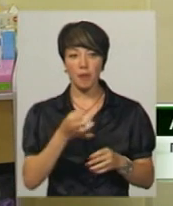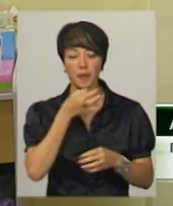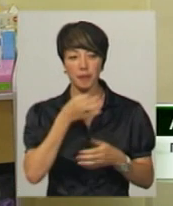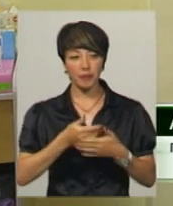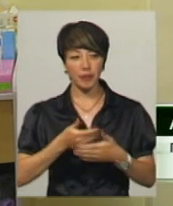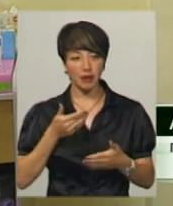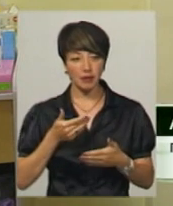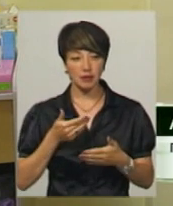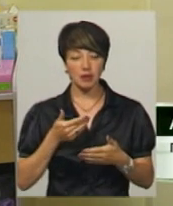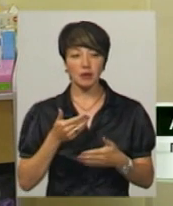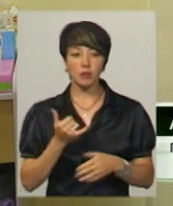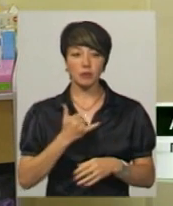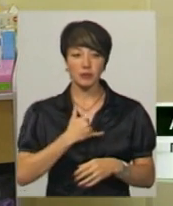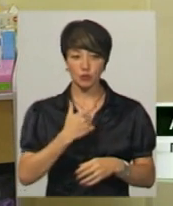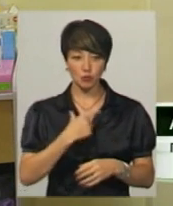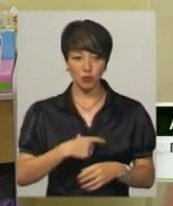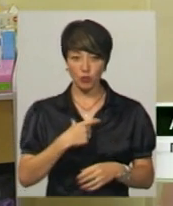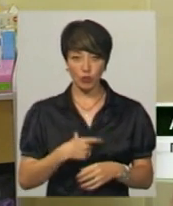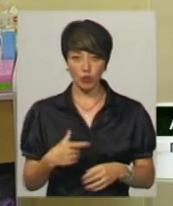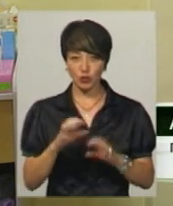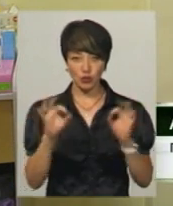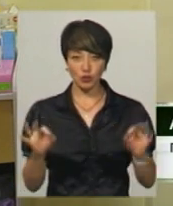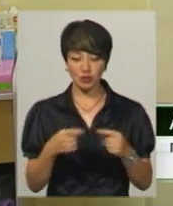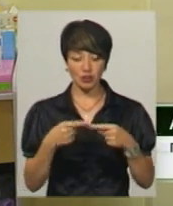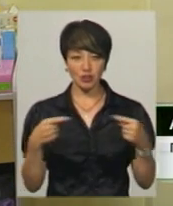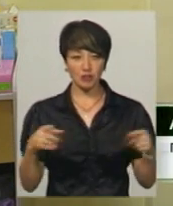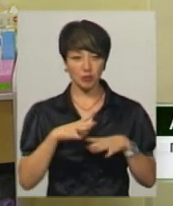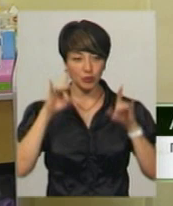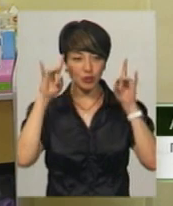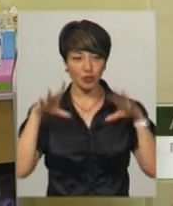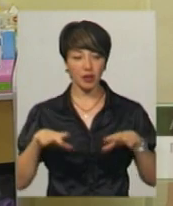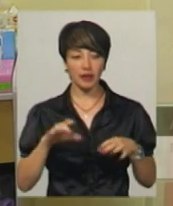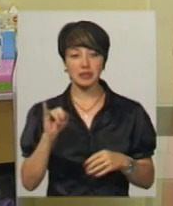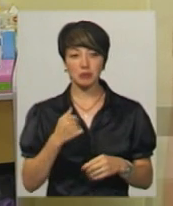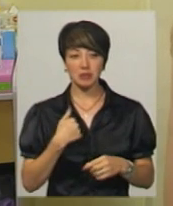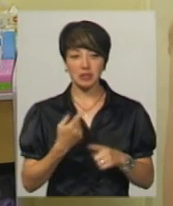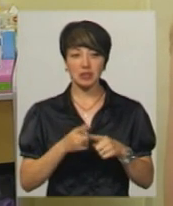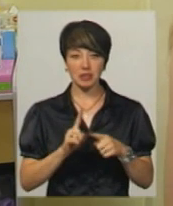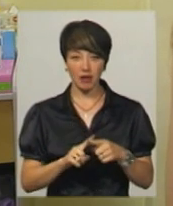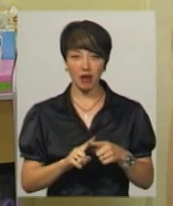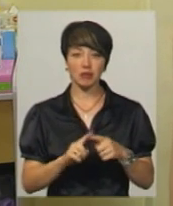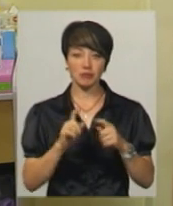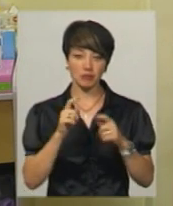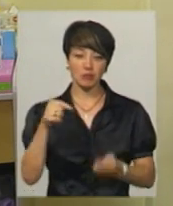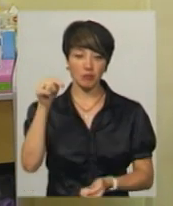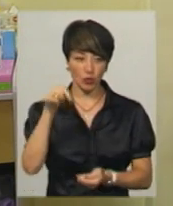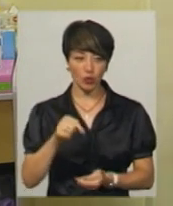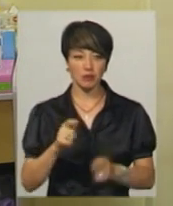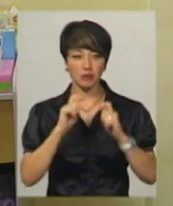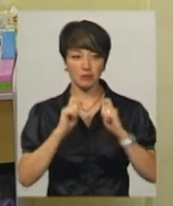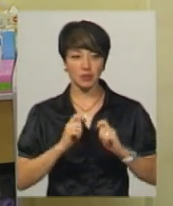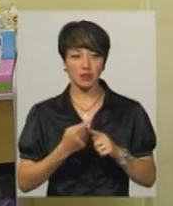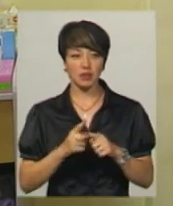передчасно, і в мене з собою не було, на жаль, ніяких речей, тому що не чекали. І мені це був бейбі-бокс дуже доречний в цей